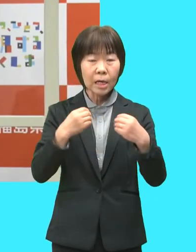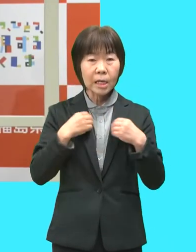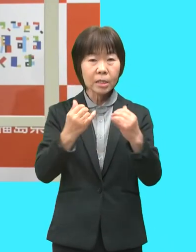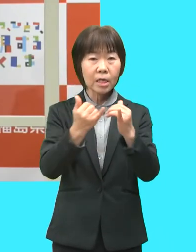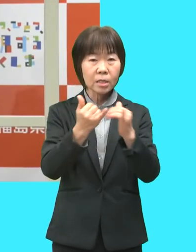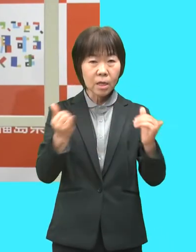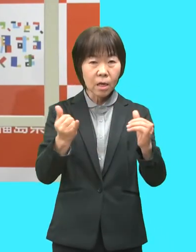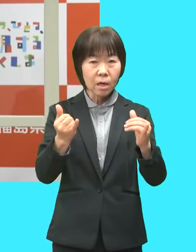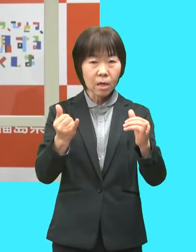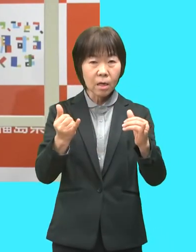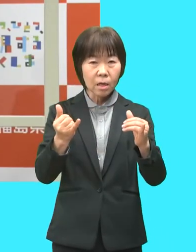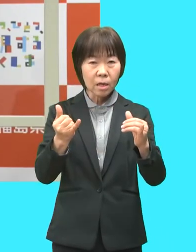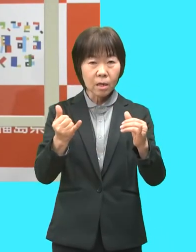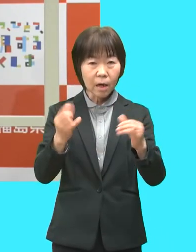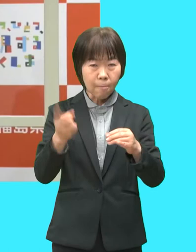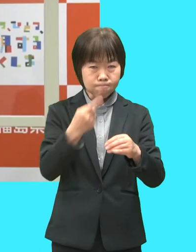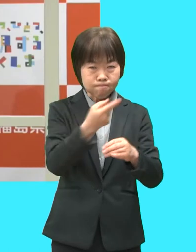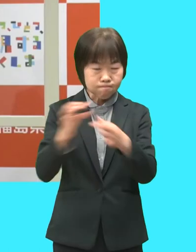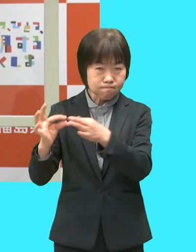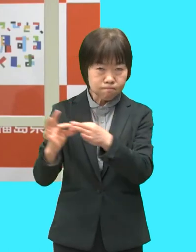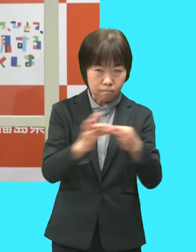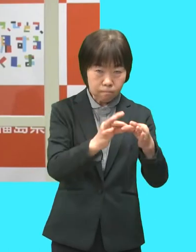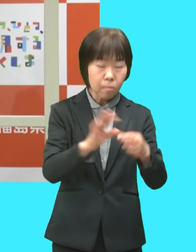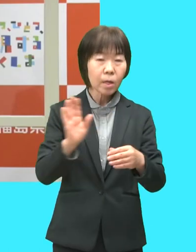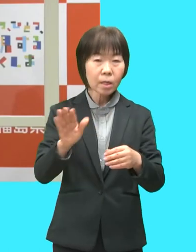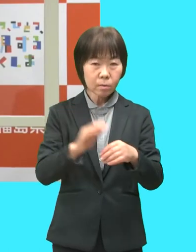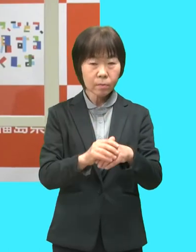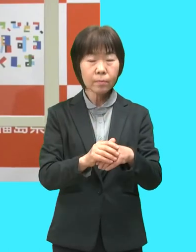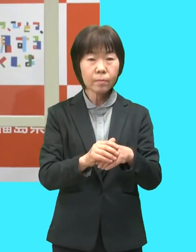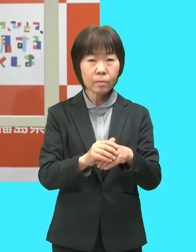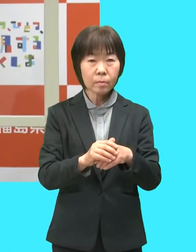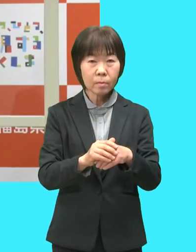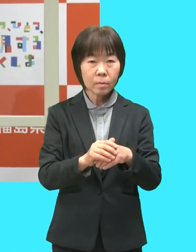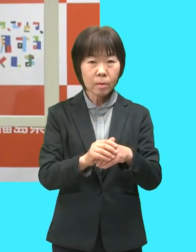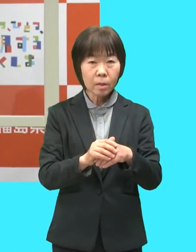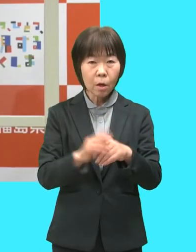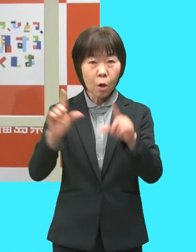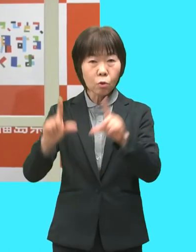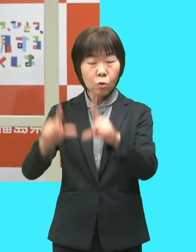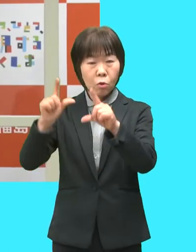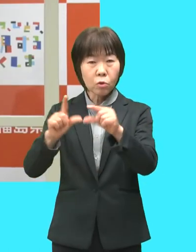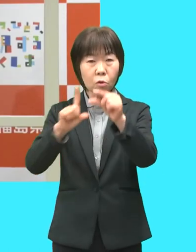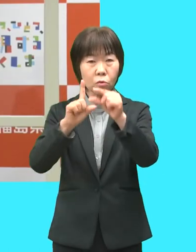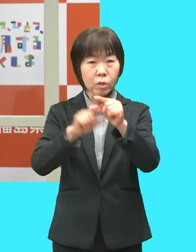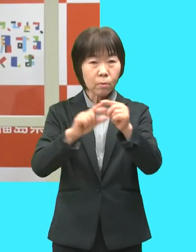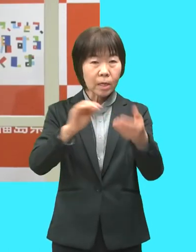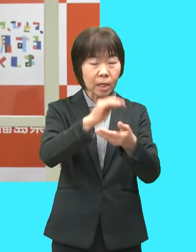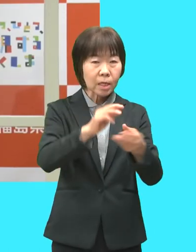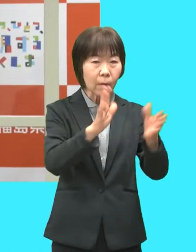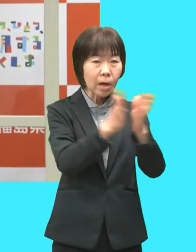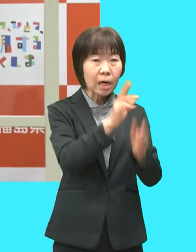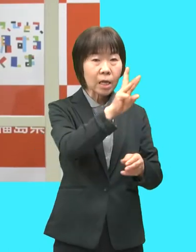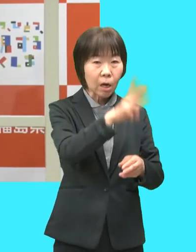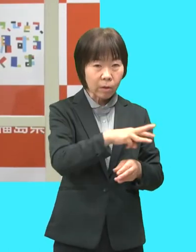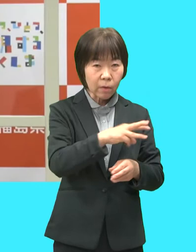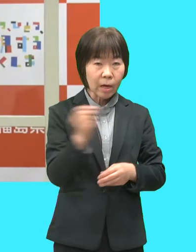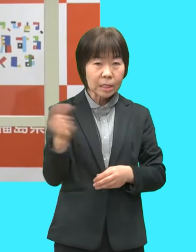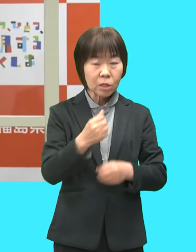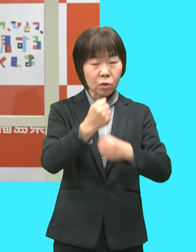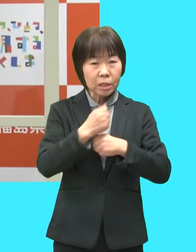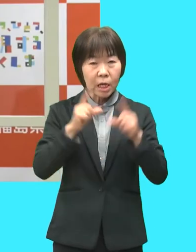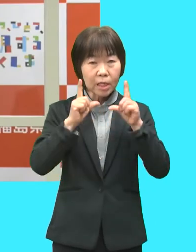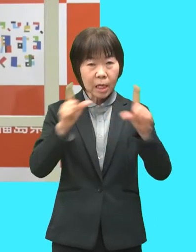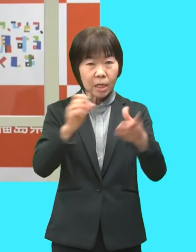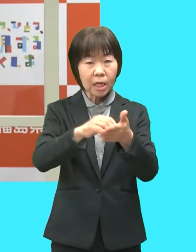者の継続をしている状況にあります。また1都3県においては緊急事態宣言解除されております